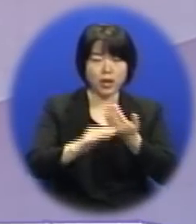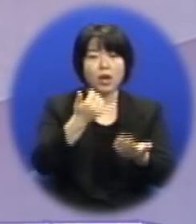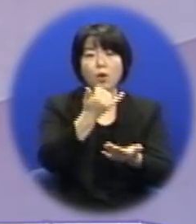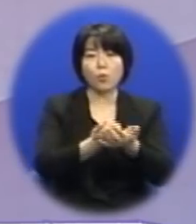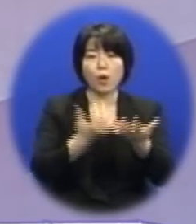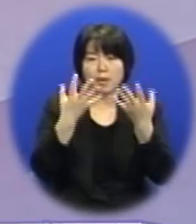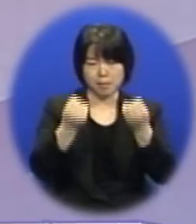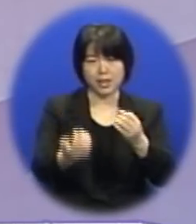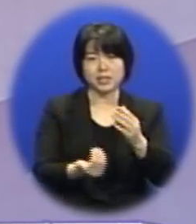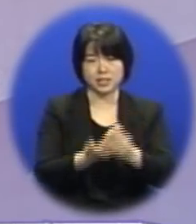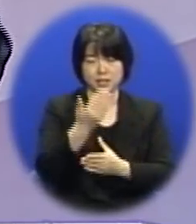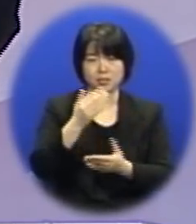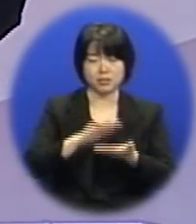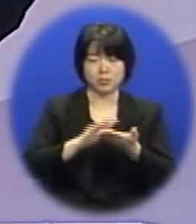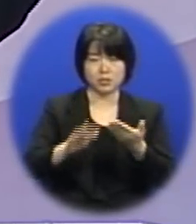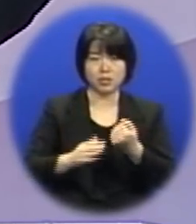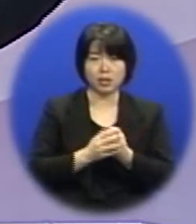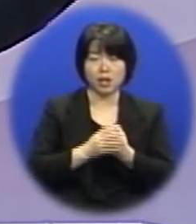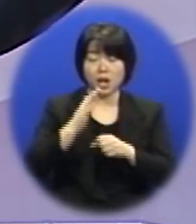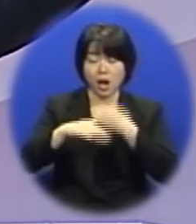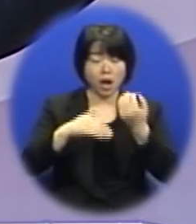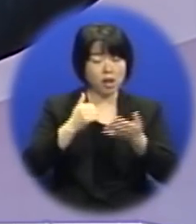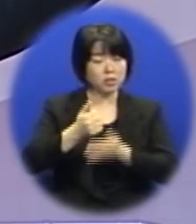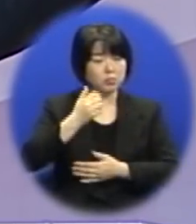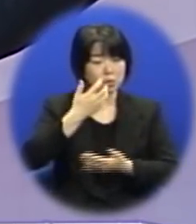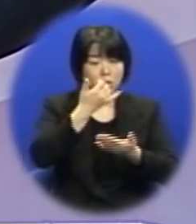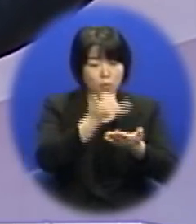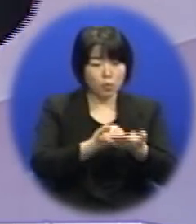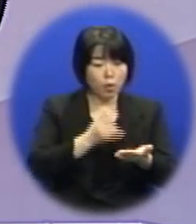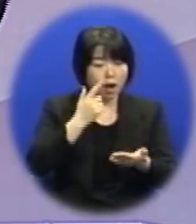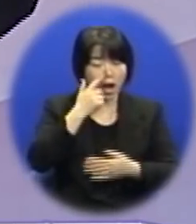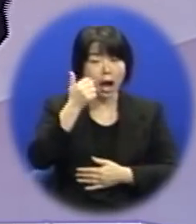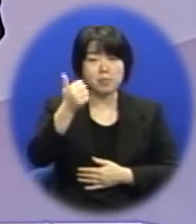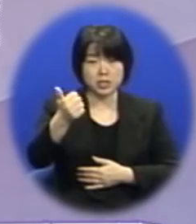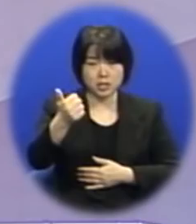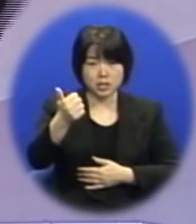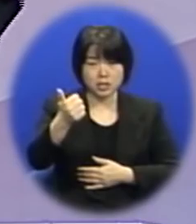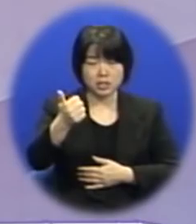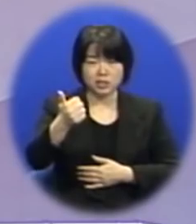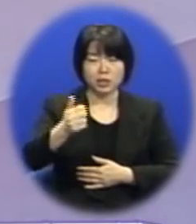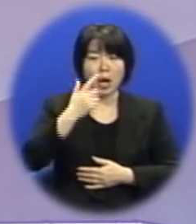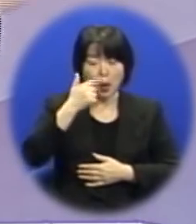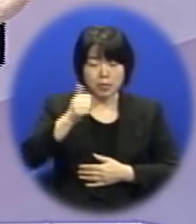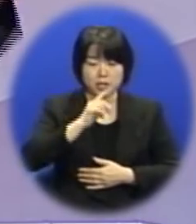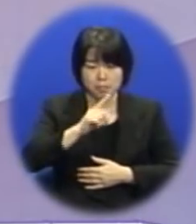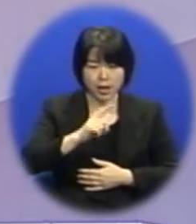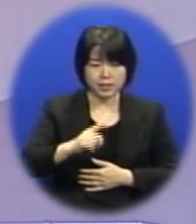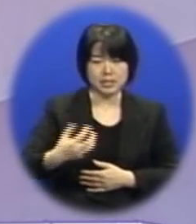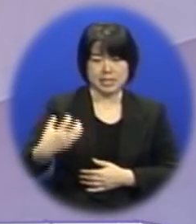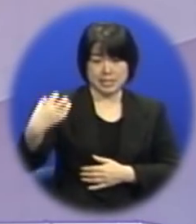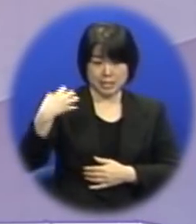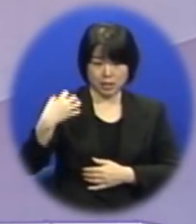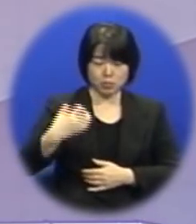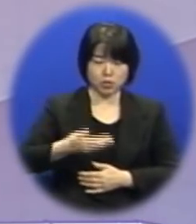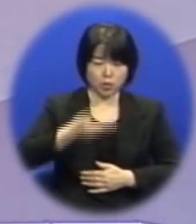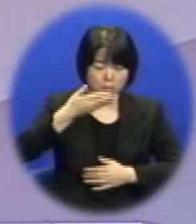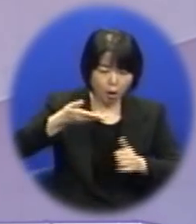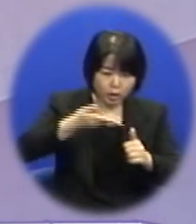그 고아들을 보면서 하나님은 고아의 아버지시라. 아버지라는 말은 책임지고 먹이고 입히고 가르치시는